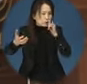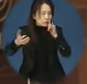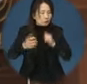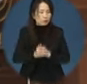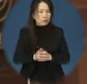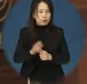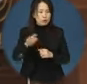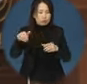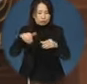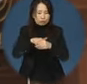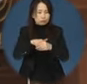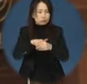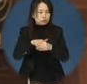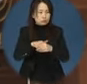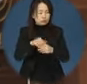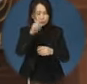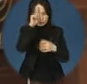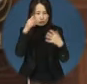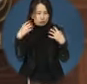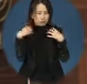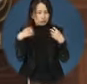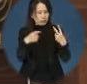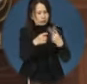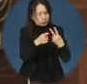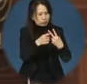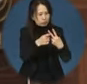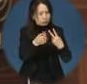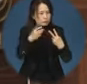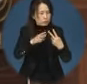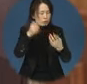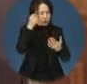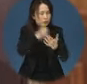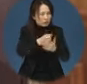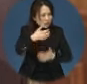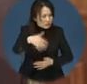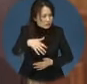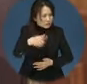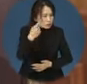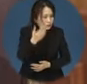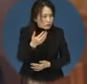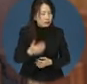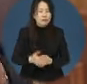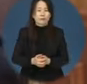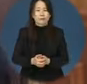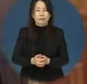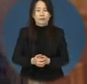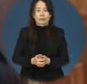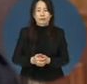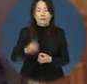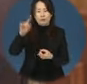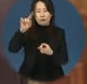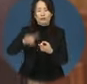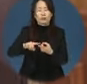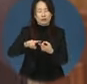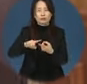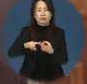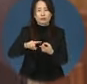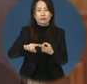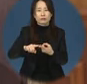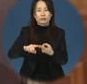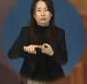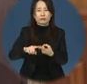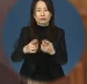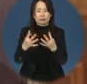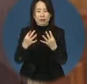쉬던 추를 하겠다 라고 했는데 아직 결정 안 됐죠 예 그 부분에 대해서는 여러가지 그때 게 대해서 이제